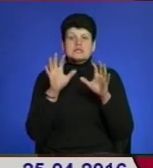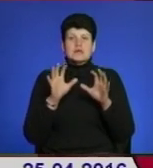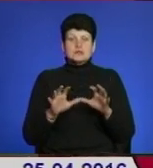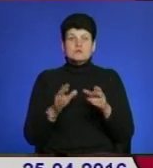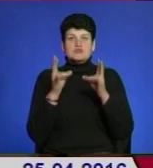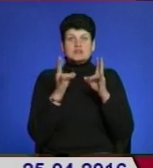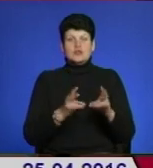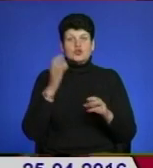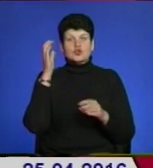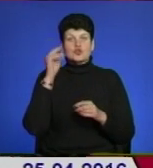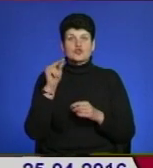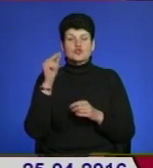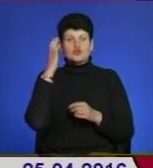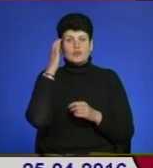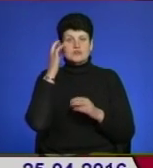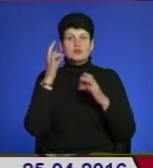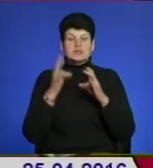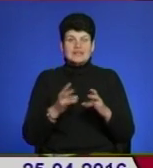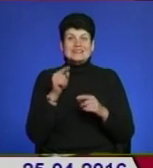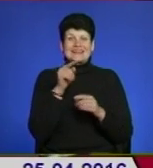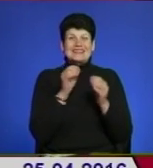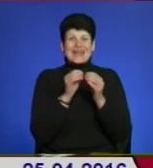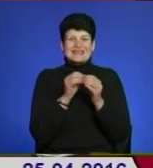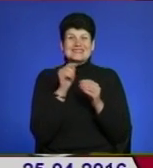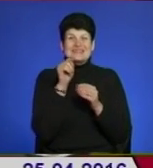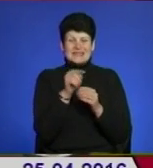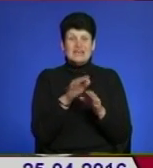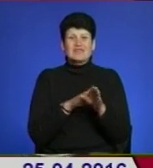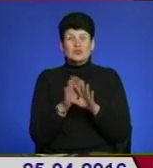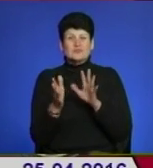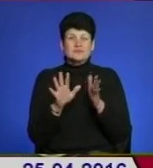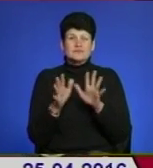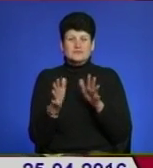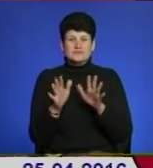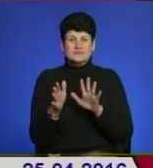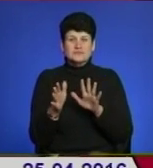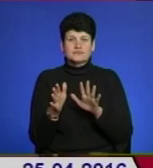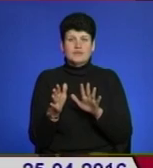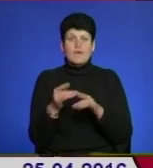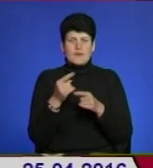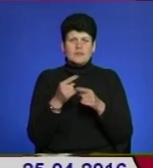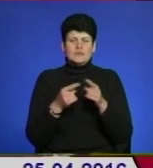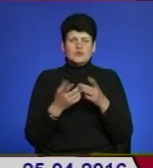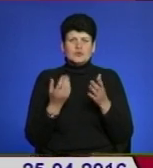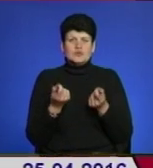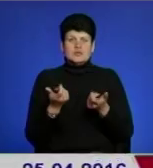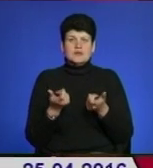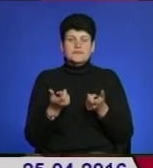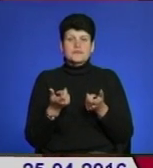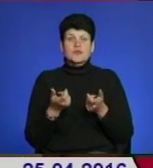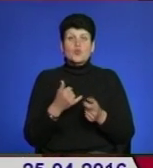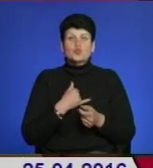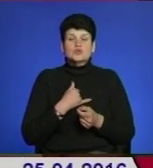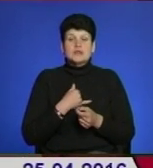катастрофи. 70 статей. Якщо 10 з них виконується якимось певним чином, хоч в половинчасовому, то найкраще. У